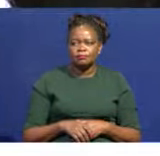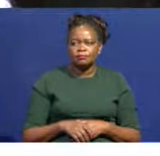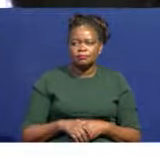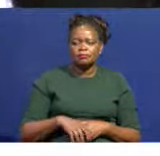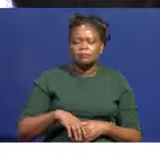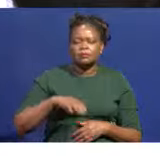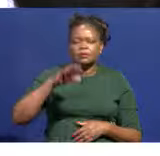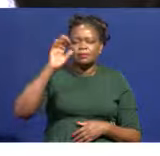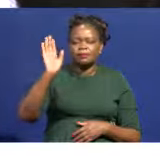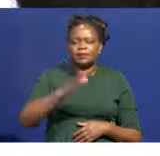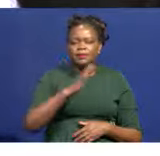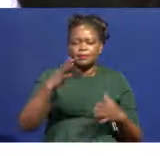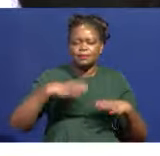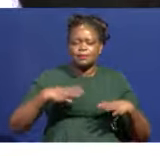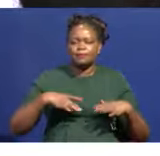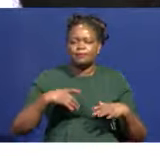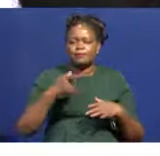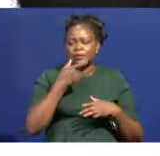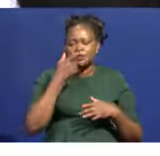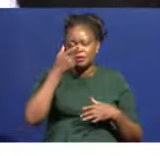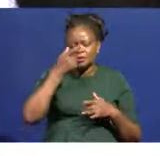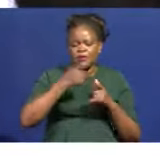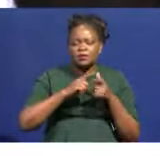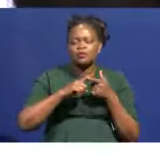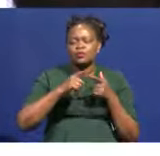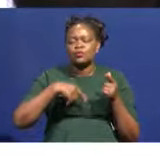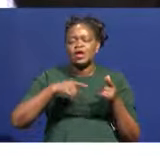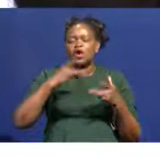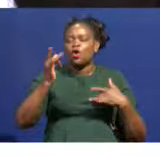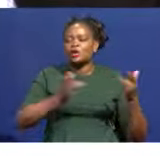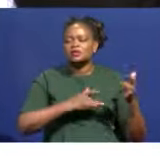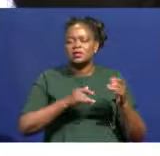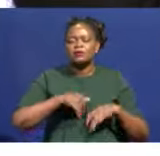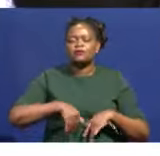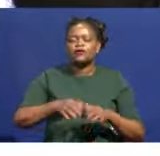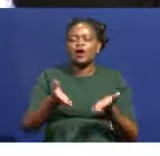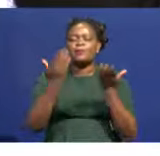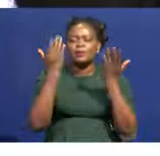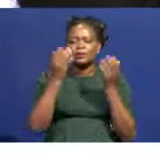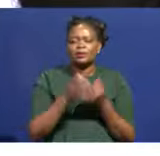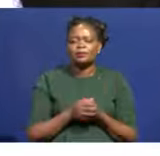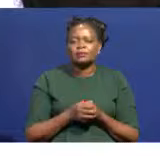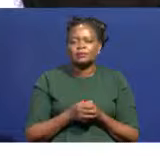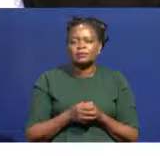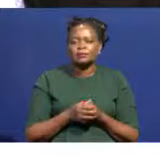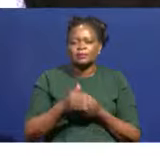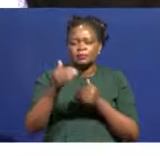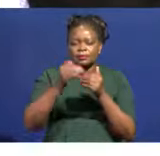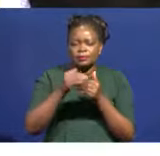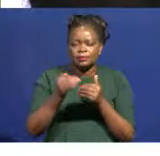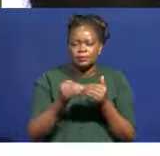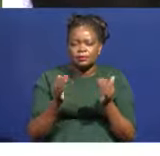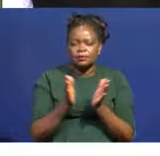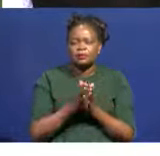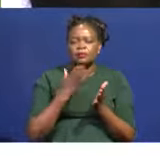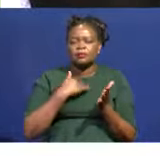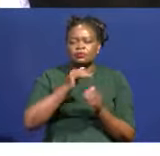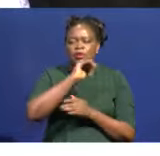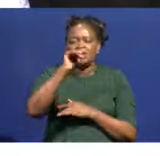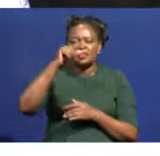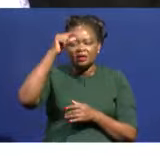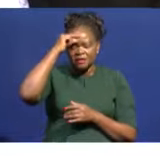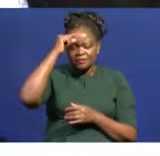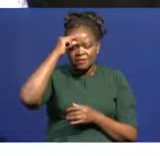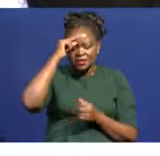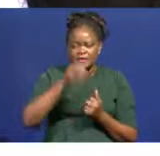Bunge la Mwananchi, we are very much concerned with this. We are following very closely and we want to ask the